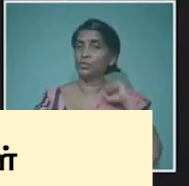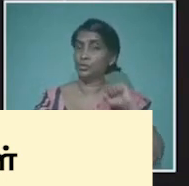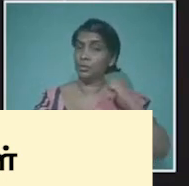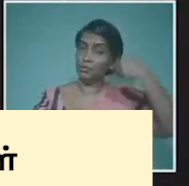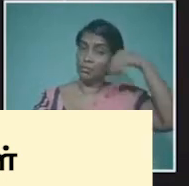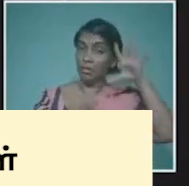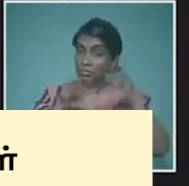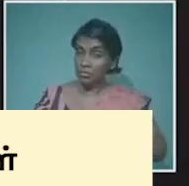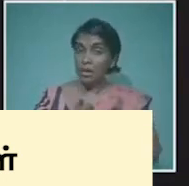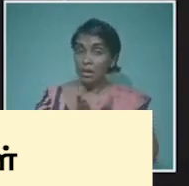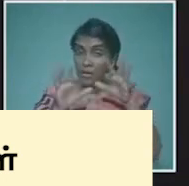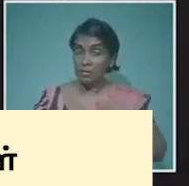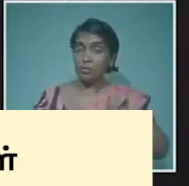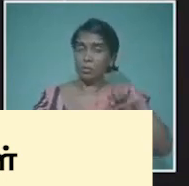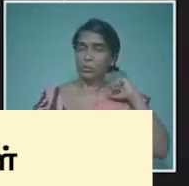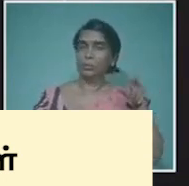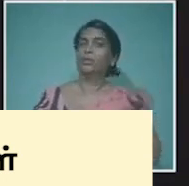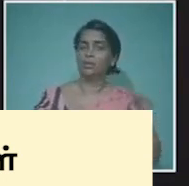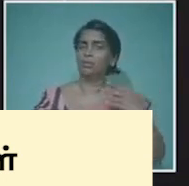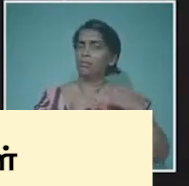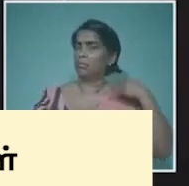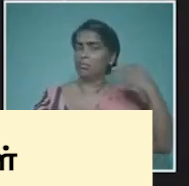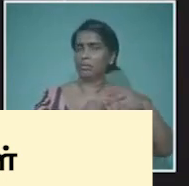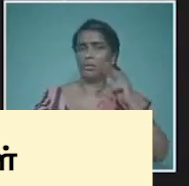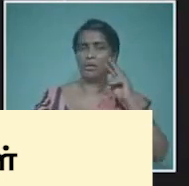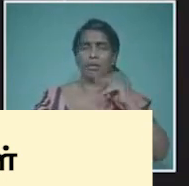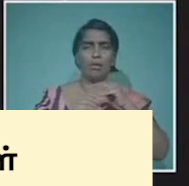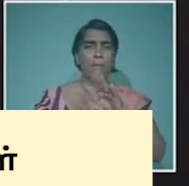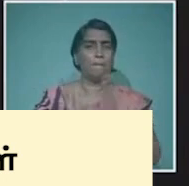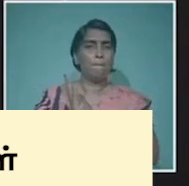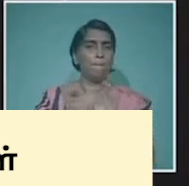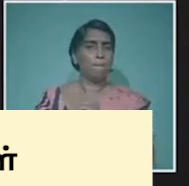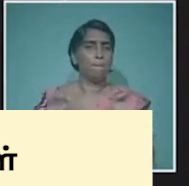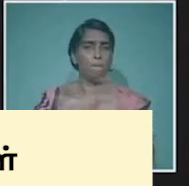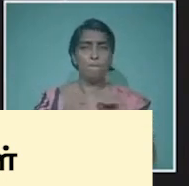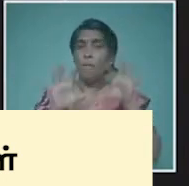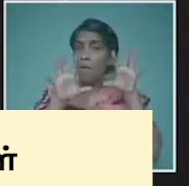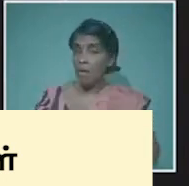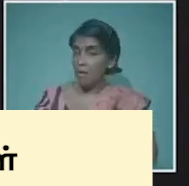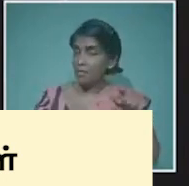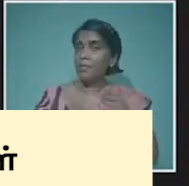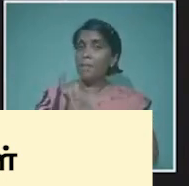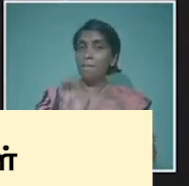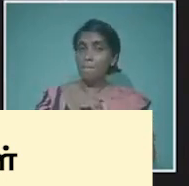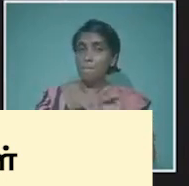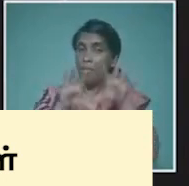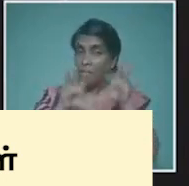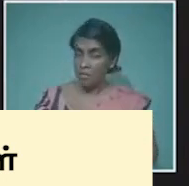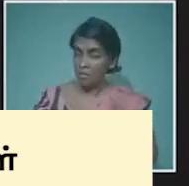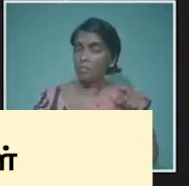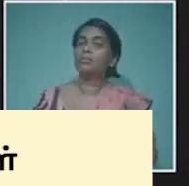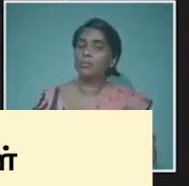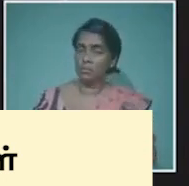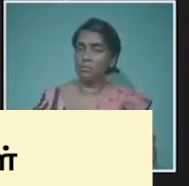20ஆம் நூற்றாண்டிற்கு பின்னரான நிலை எப்படி என்றால், ஊடகங்கள் யார் வசம் அதிகமாக இருக்கின்றனவோ அவர்கள்தான் இந்த உலகத்தின் ஜாம்பவான்கள் என்பதை பறைசாற்றி